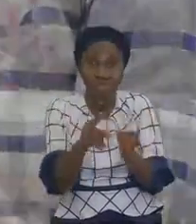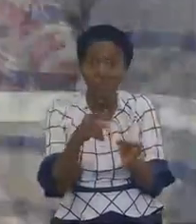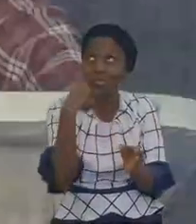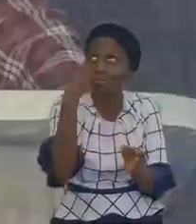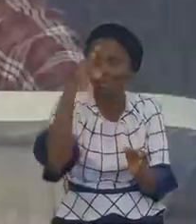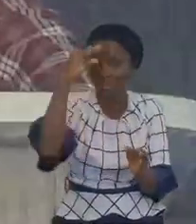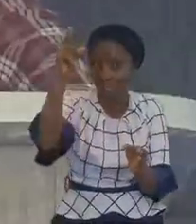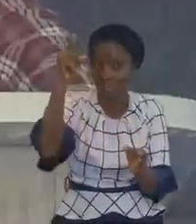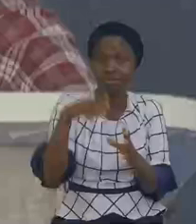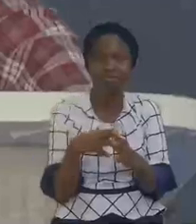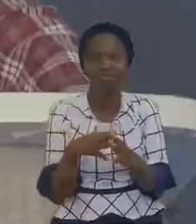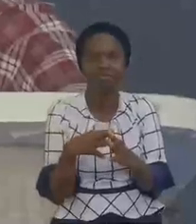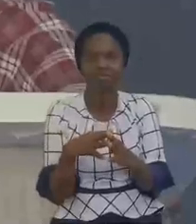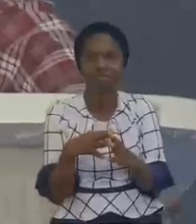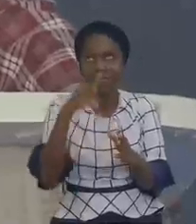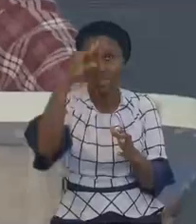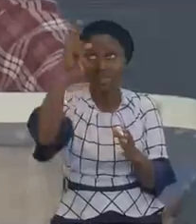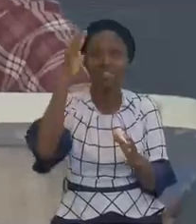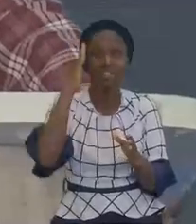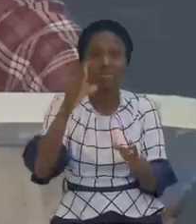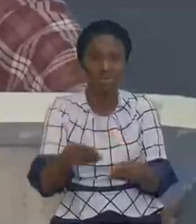il t'accordera cette solution.